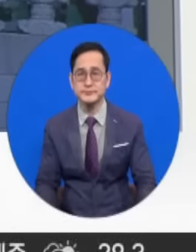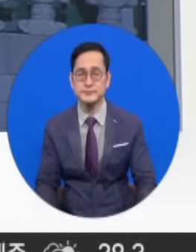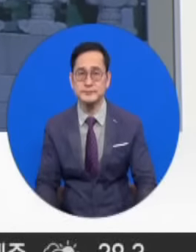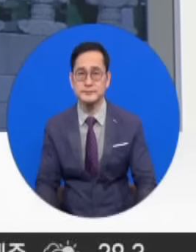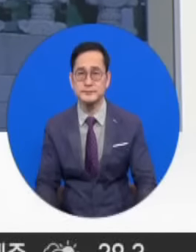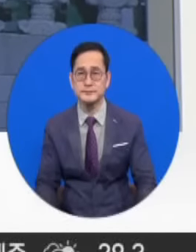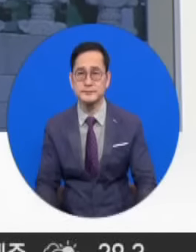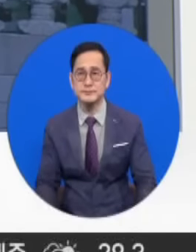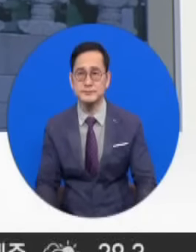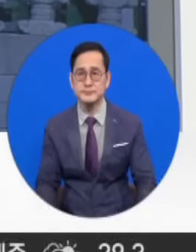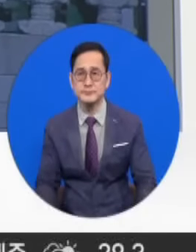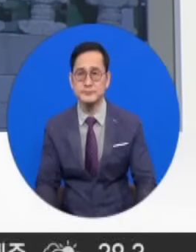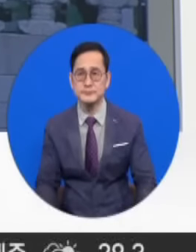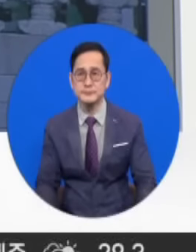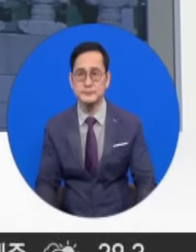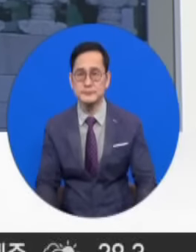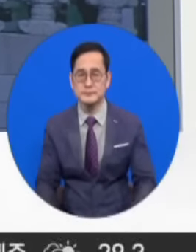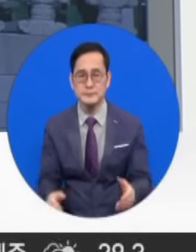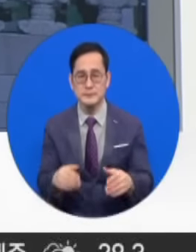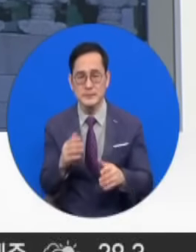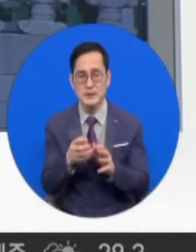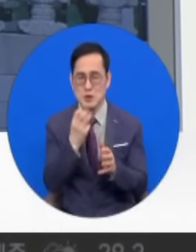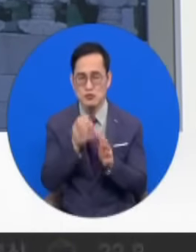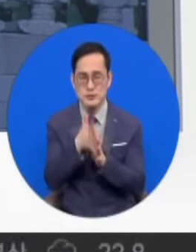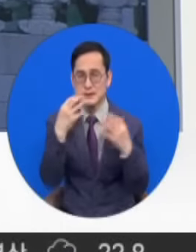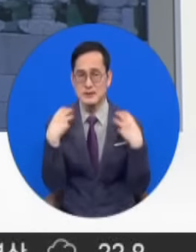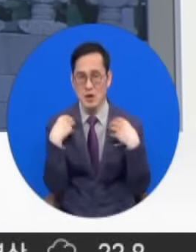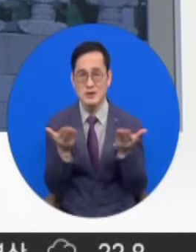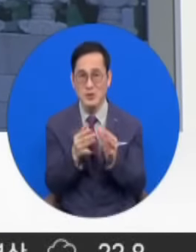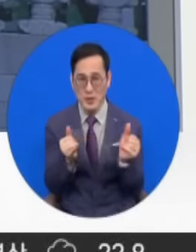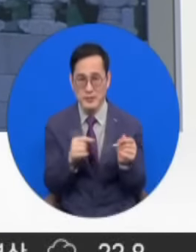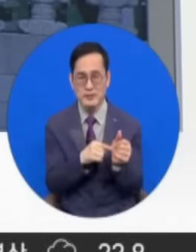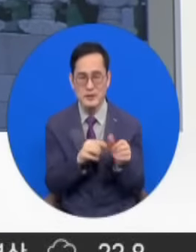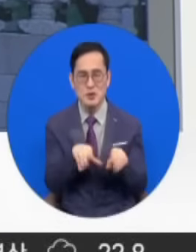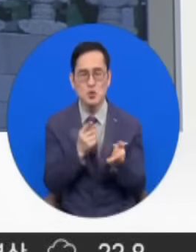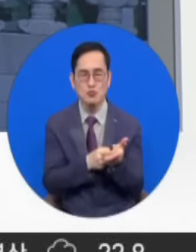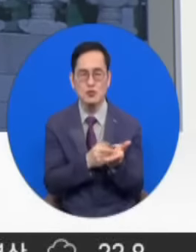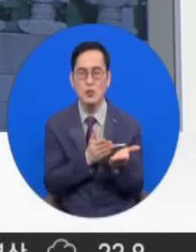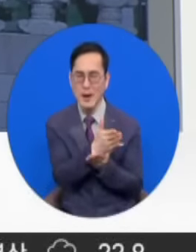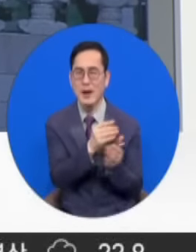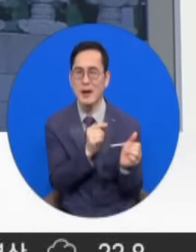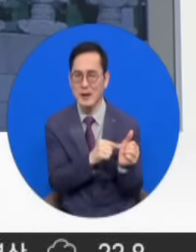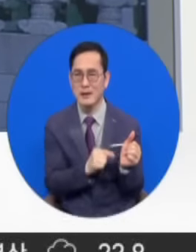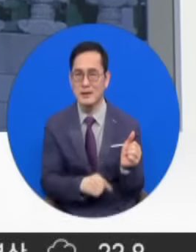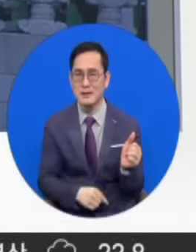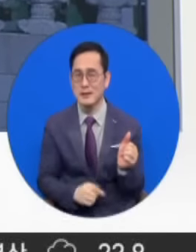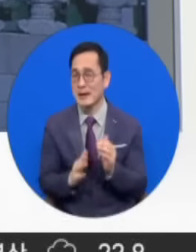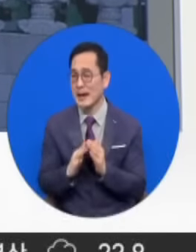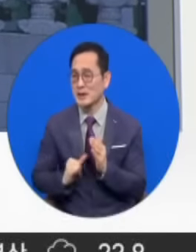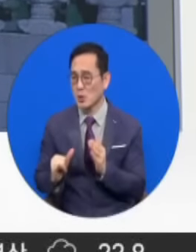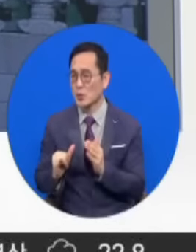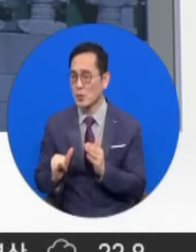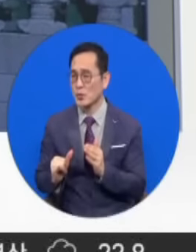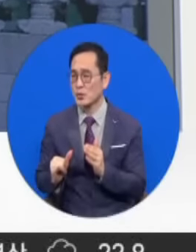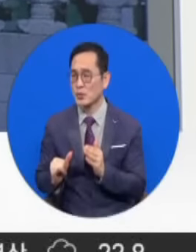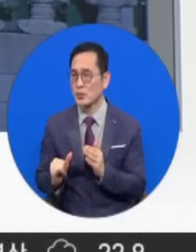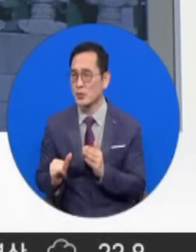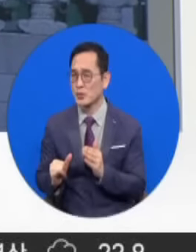서울시청역 교차로 교통사고로 사망한 시청 직원은 총무과 소속 김모 사무관으로 확인됐다. 유족과 지인들은 김 사무관에